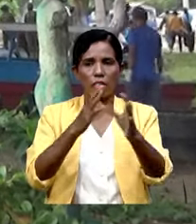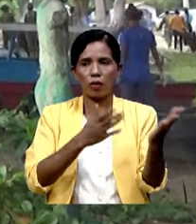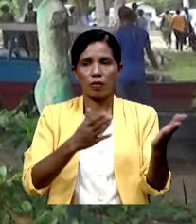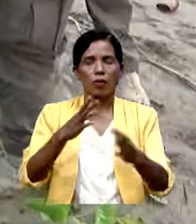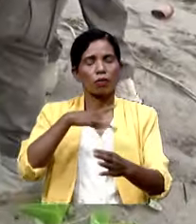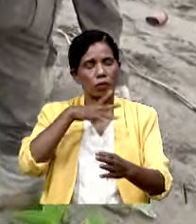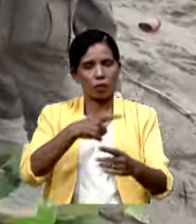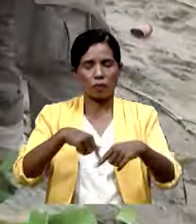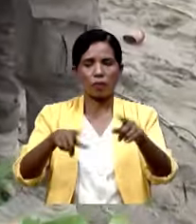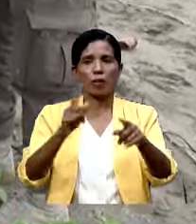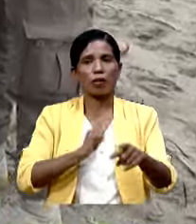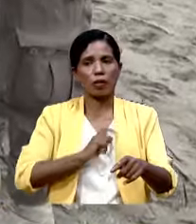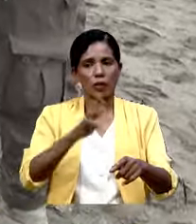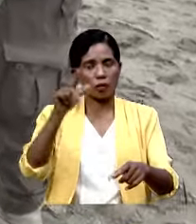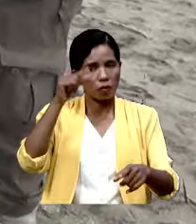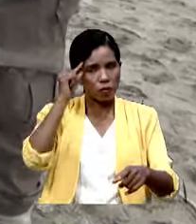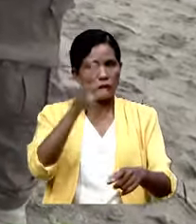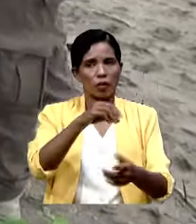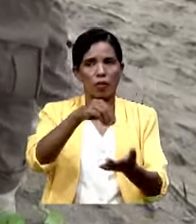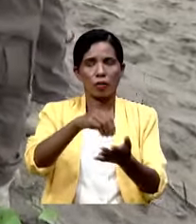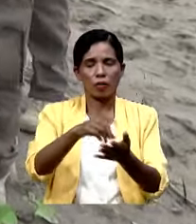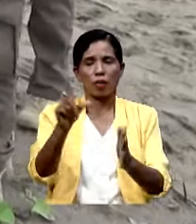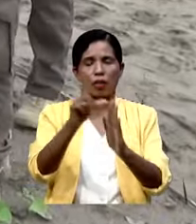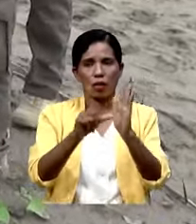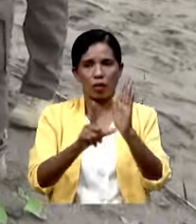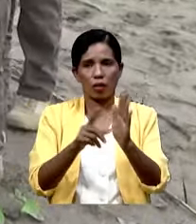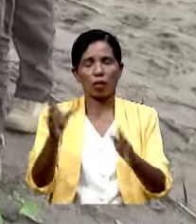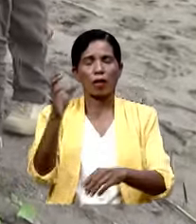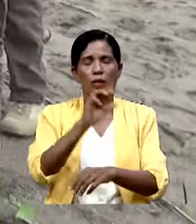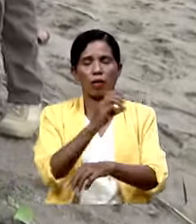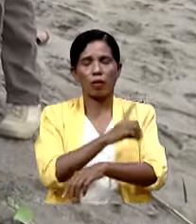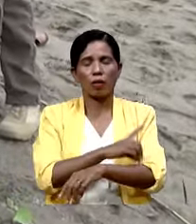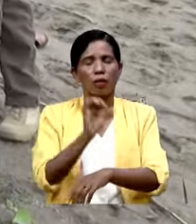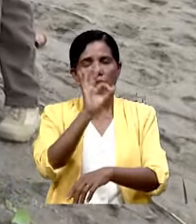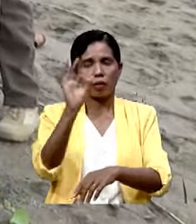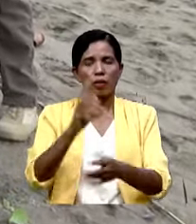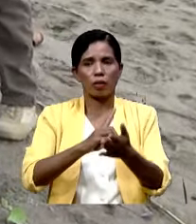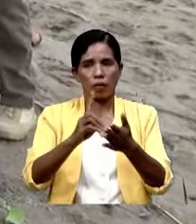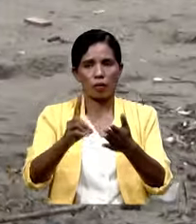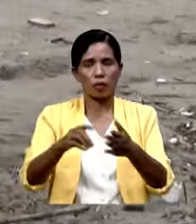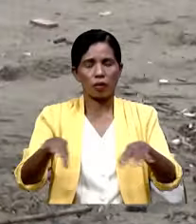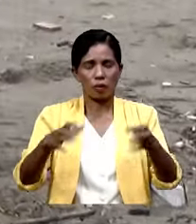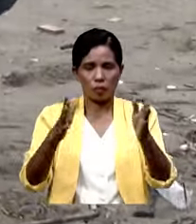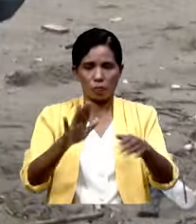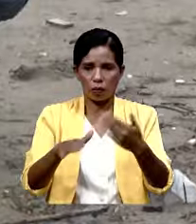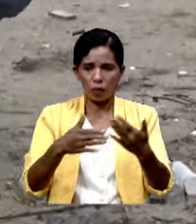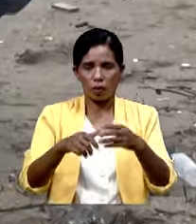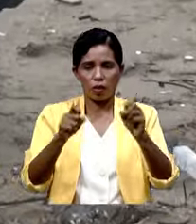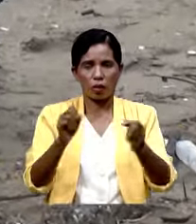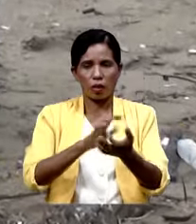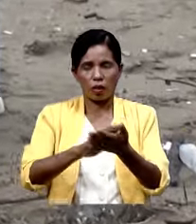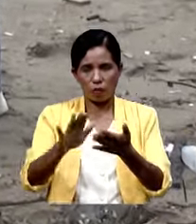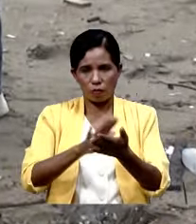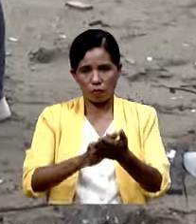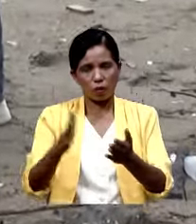tiba. Antes ne governo anterior cria una lei balon atu ia lorong sexta cada semana. Funcionario ka entidade soto ten ki halo limpeza